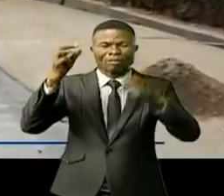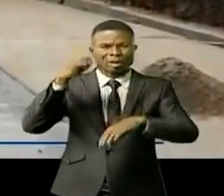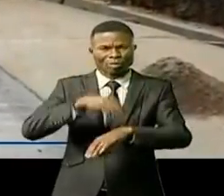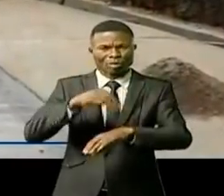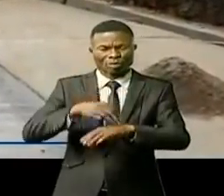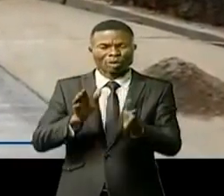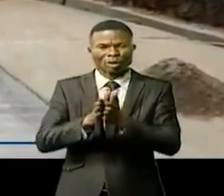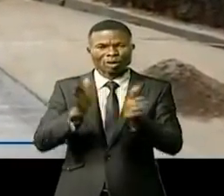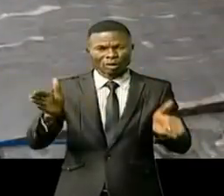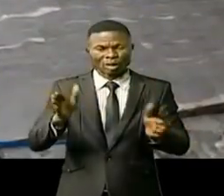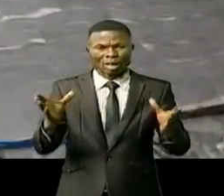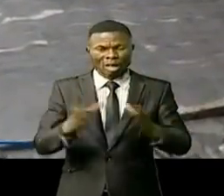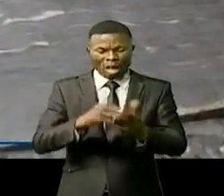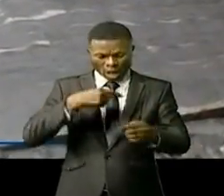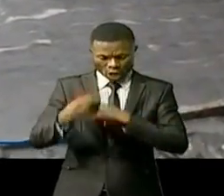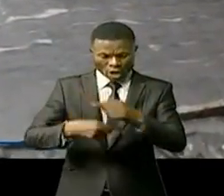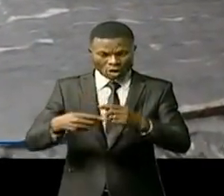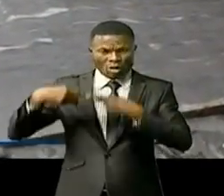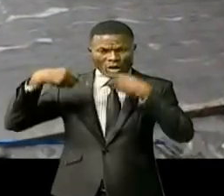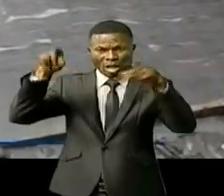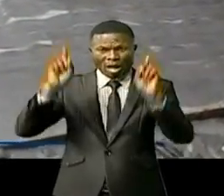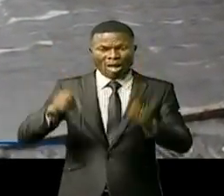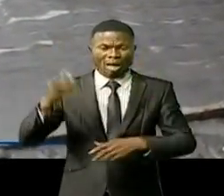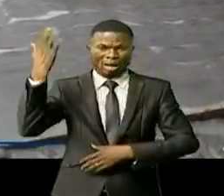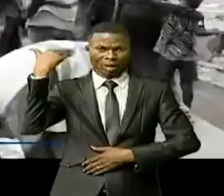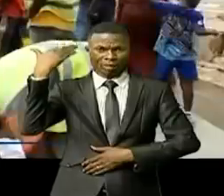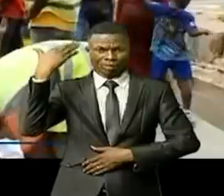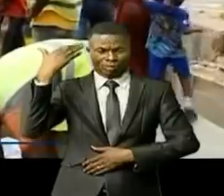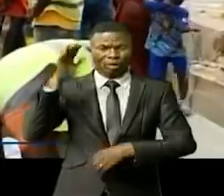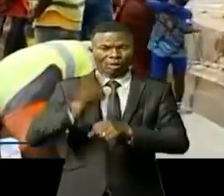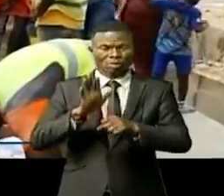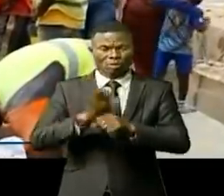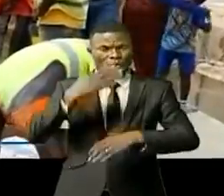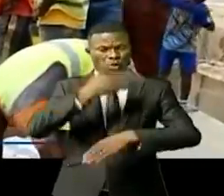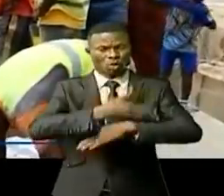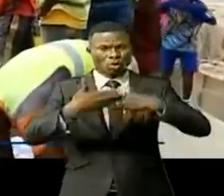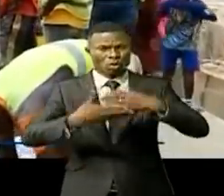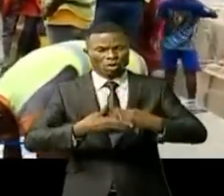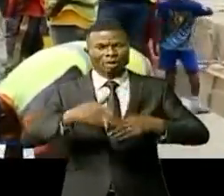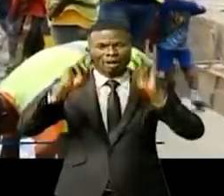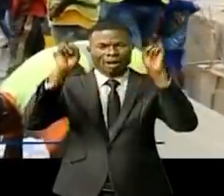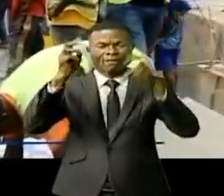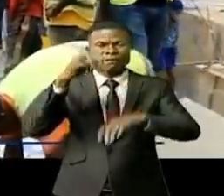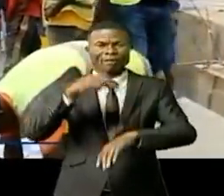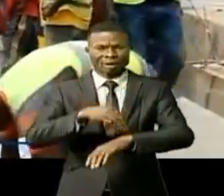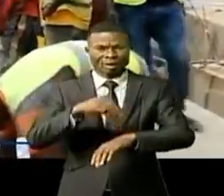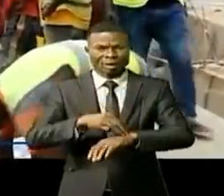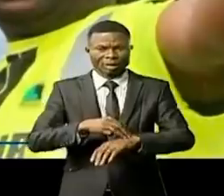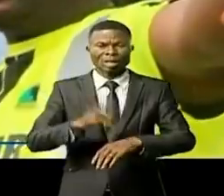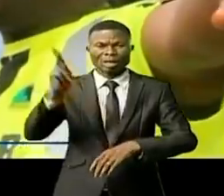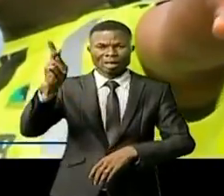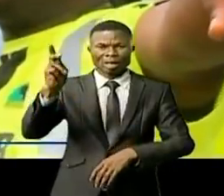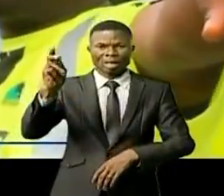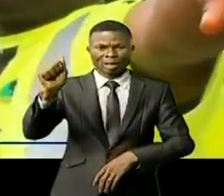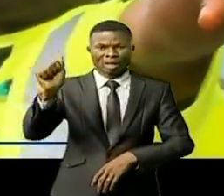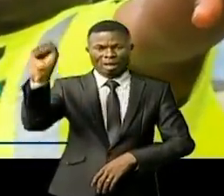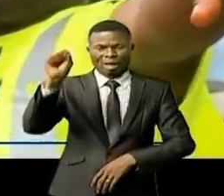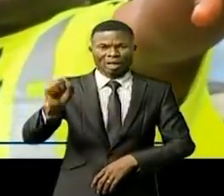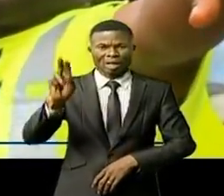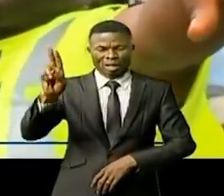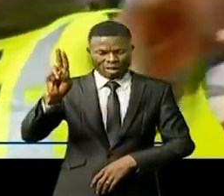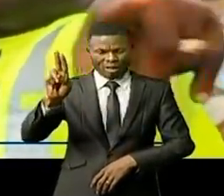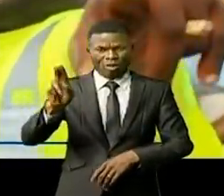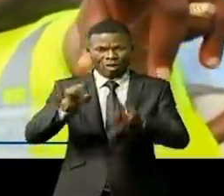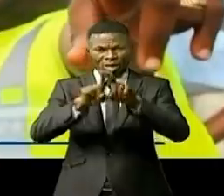en général, avait lancé depuis l'année passée concomitamment plusieurs chantiers dans tout Matadi, dont celui de Kassou, matérialisa ainsi